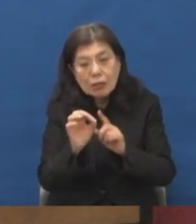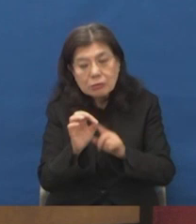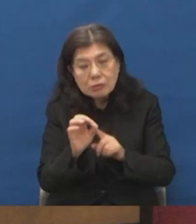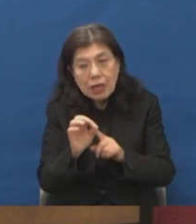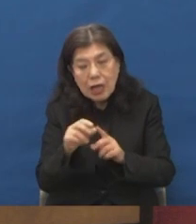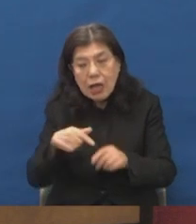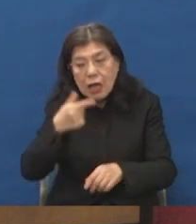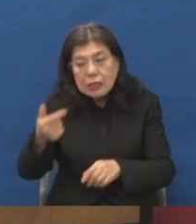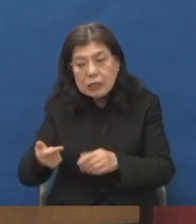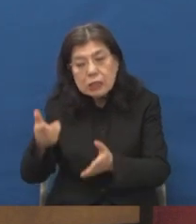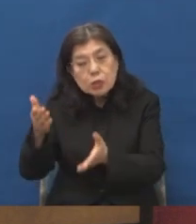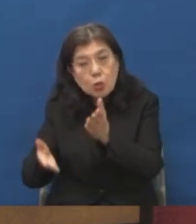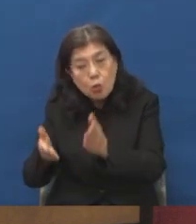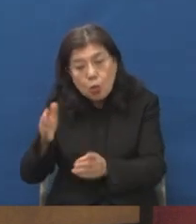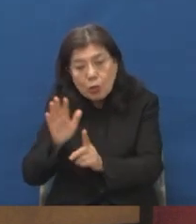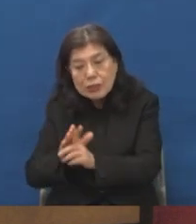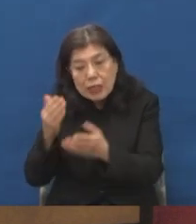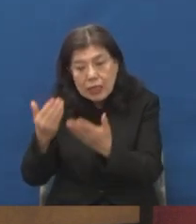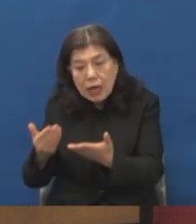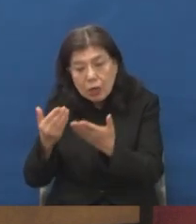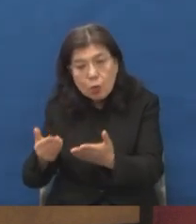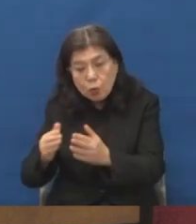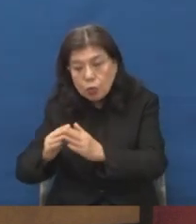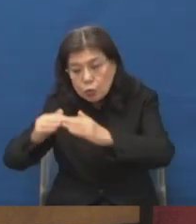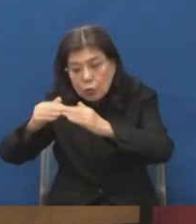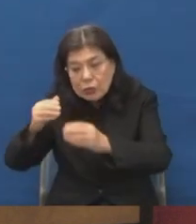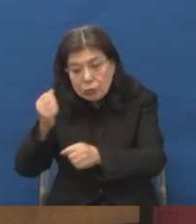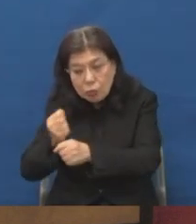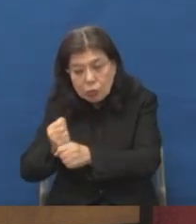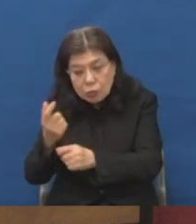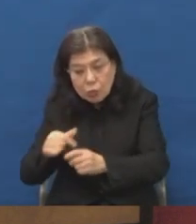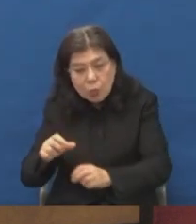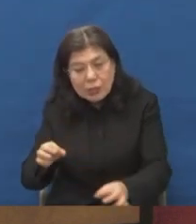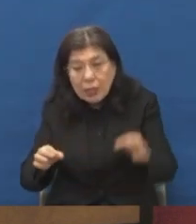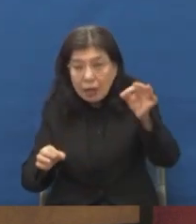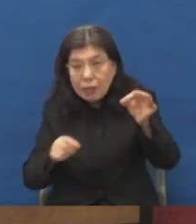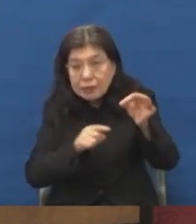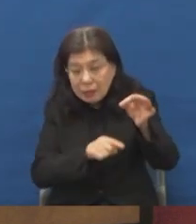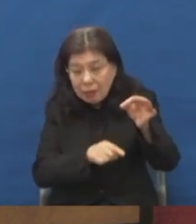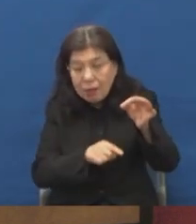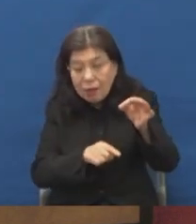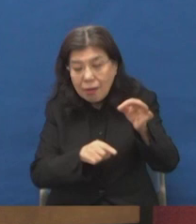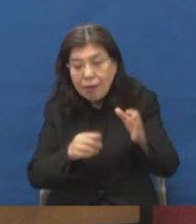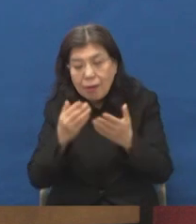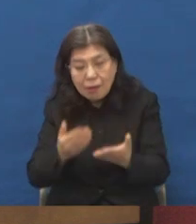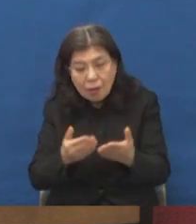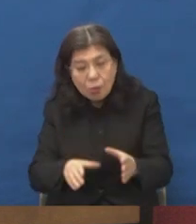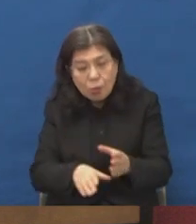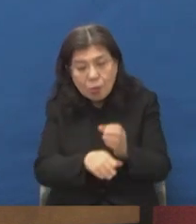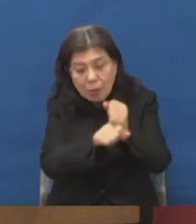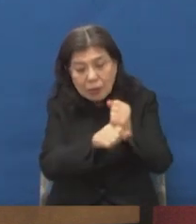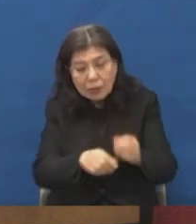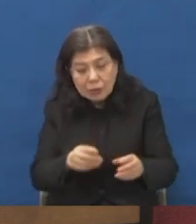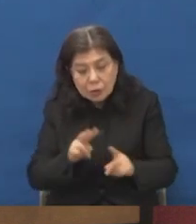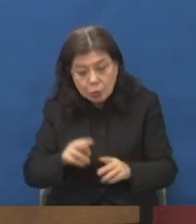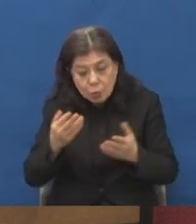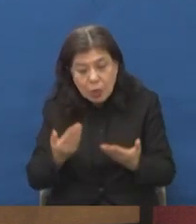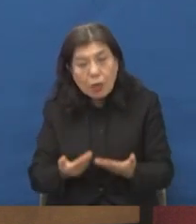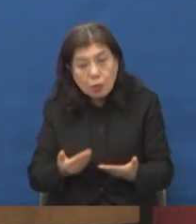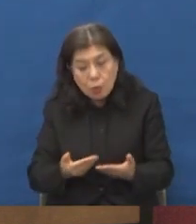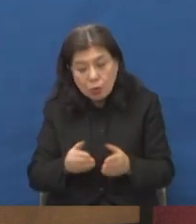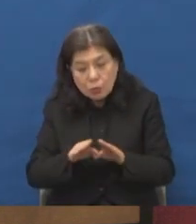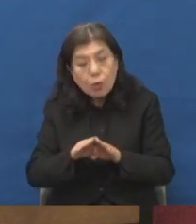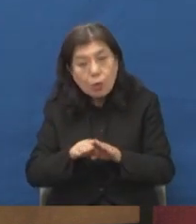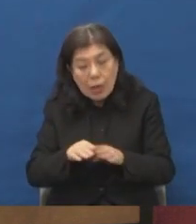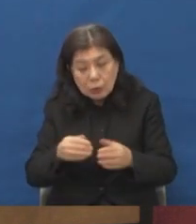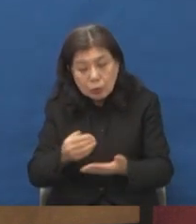支援学校の増築工事よりも大きくなった要因、学校統合に伴い、並行となる各小学校の跡地活用にかかる地元